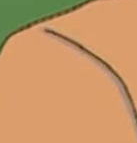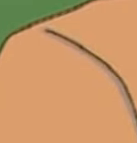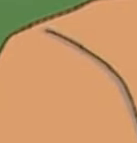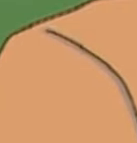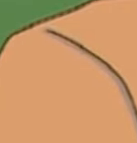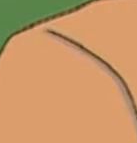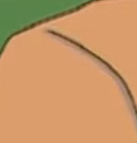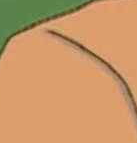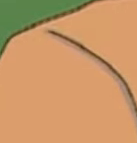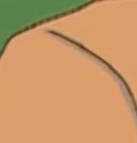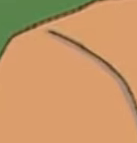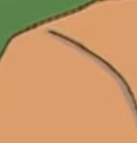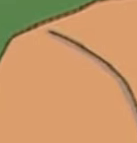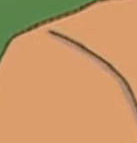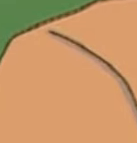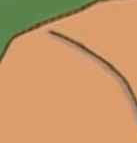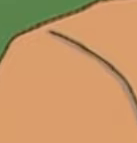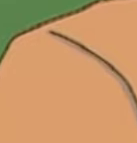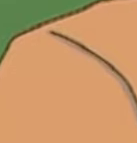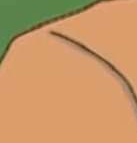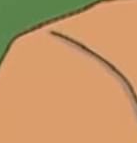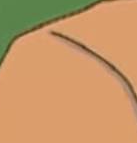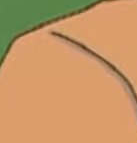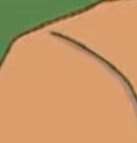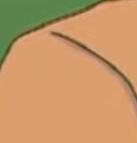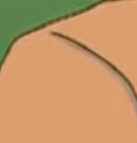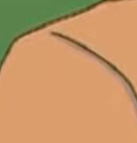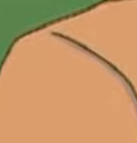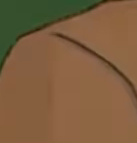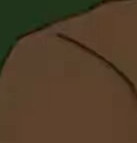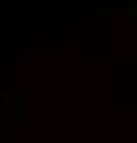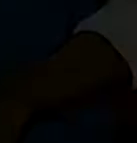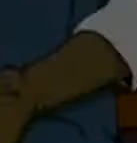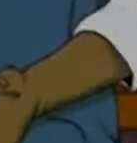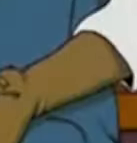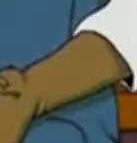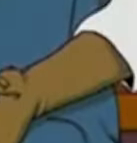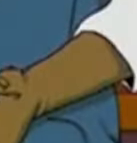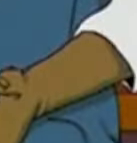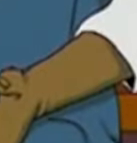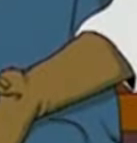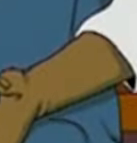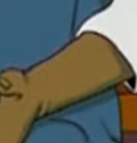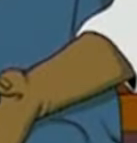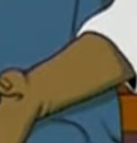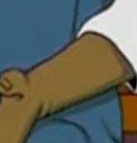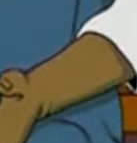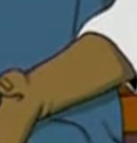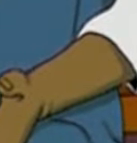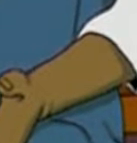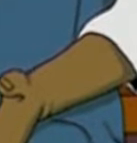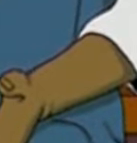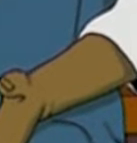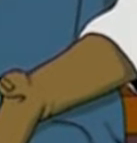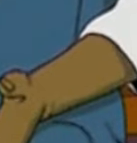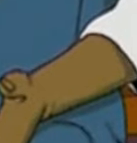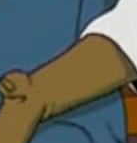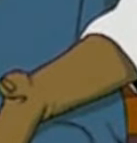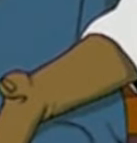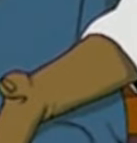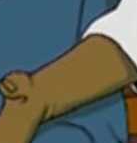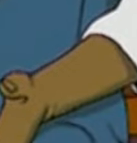Teacher, please give us spelling for the word joking. Sijasema jog ile uchog ile jog ya kunyongwa.